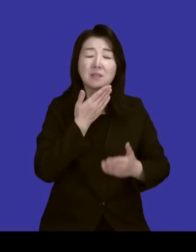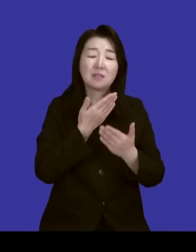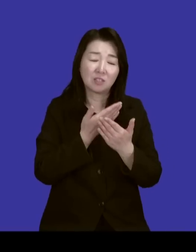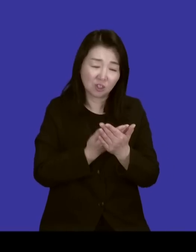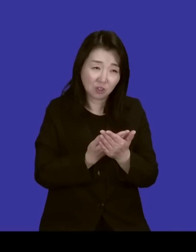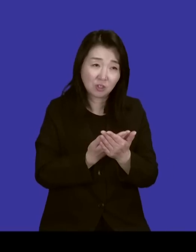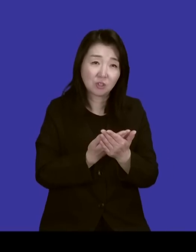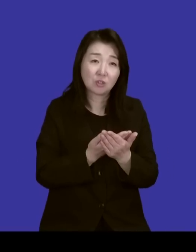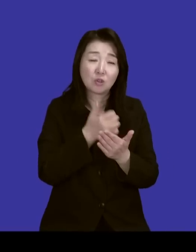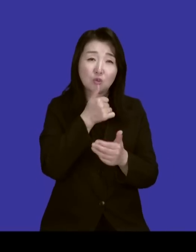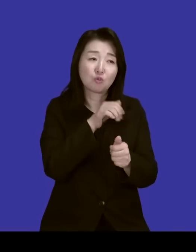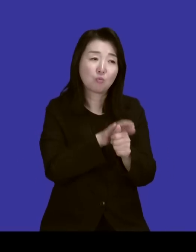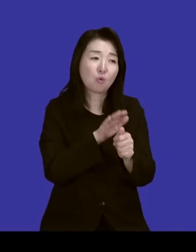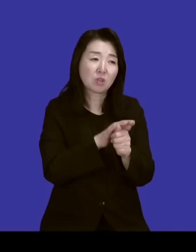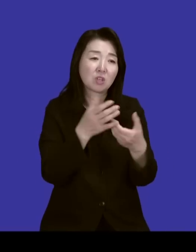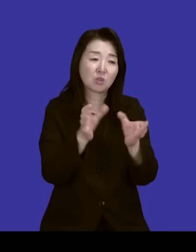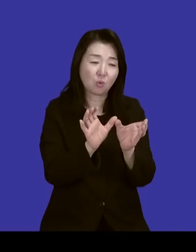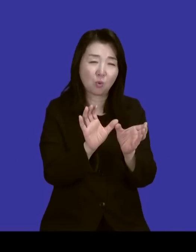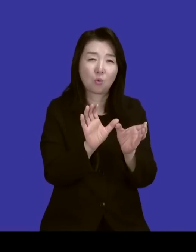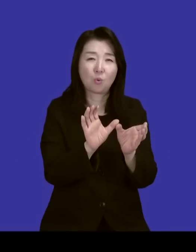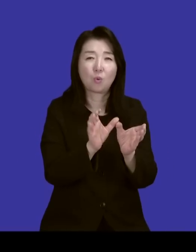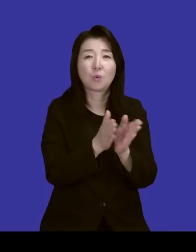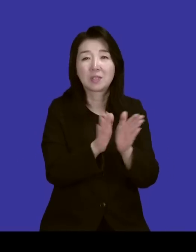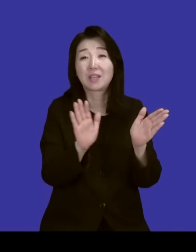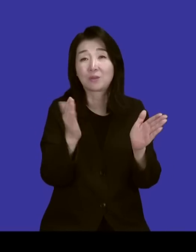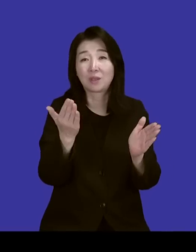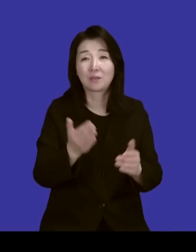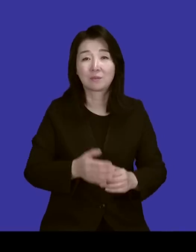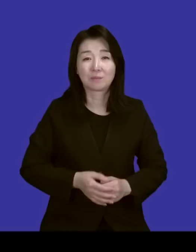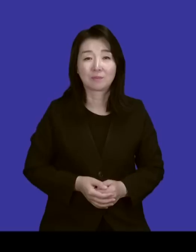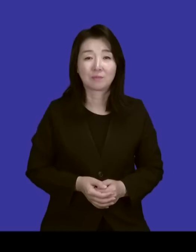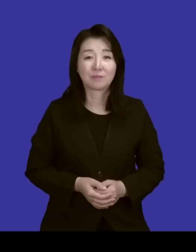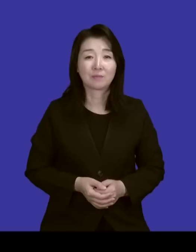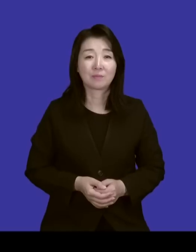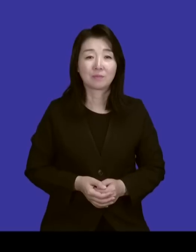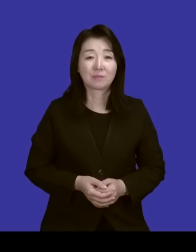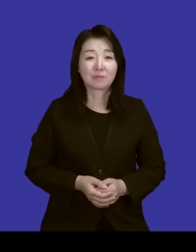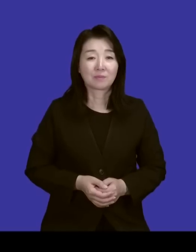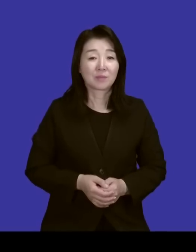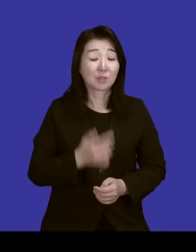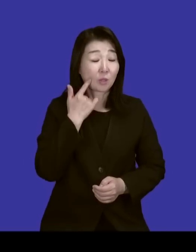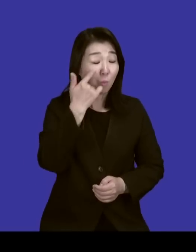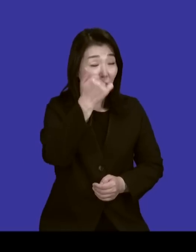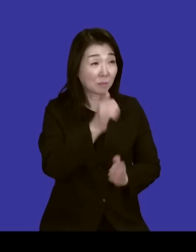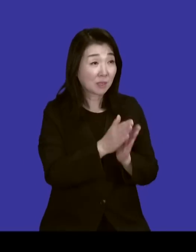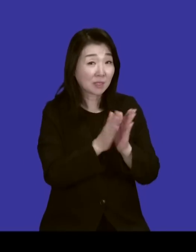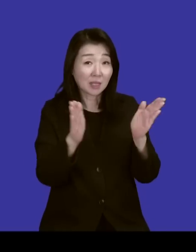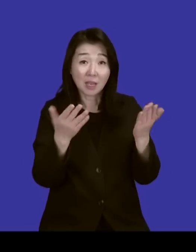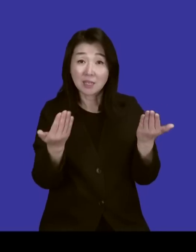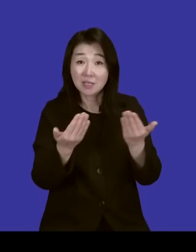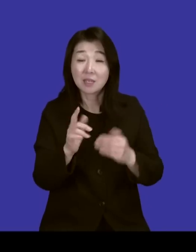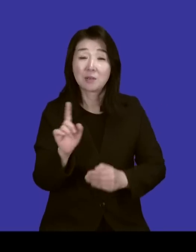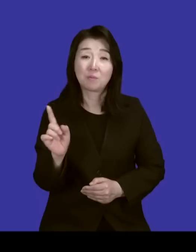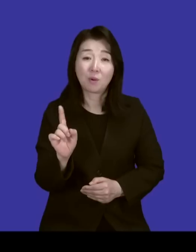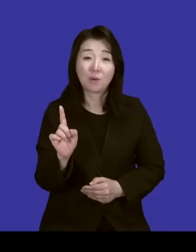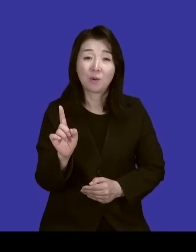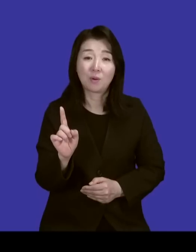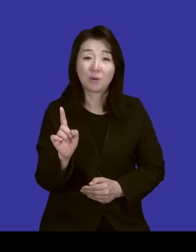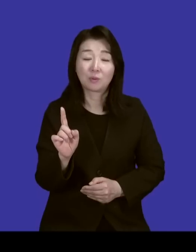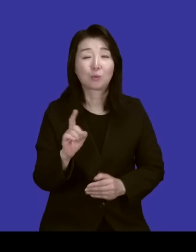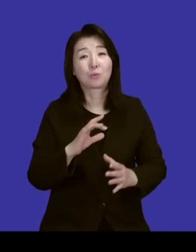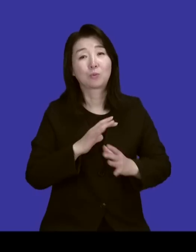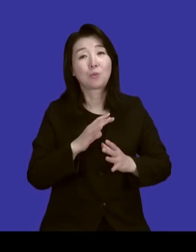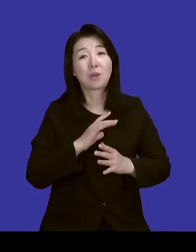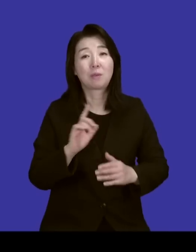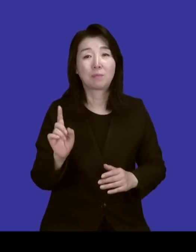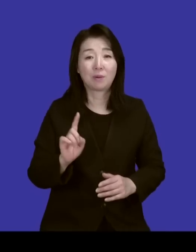기도의 재단이 될 수가 있는 거죠. 맞아요. 저는 또 목사님께서 시작하신 또 사역 얘기를 또 듣고 깜짝